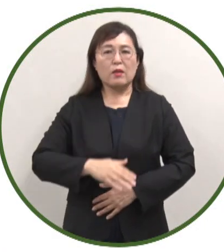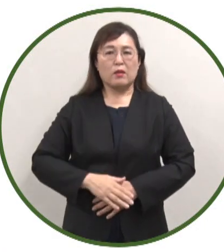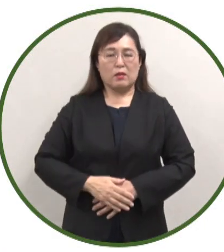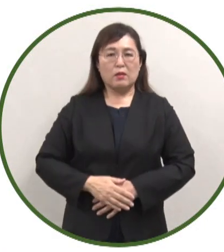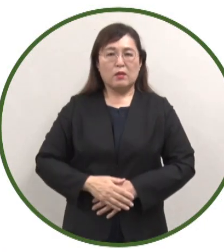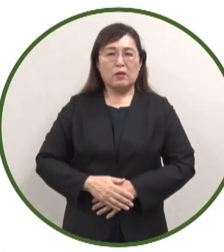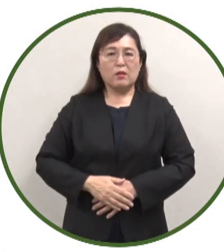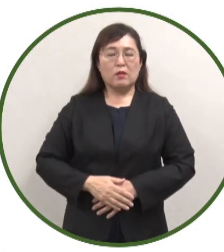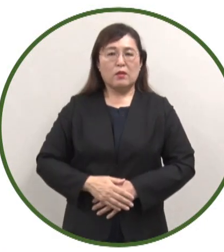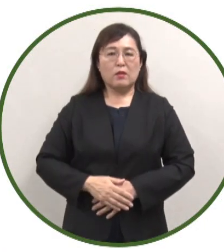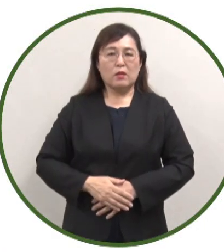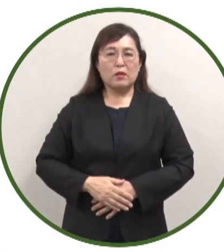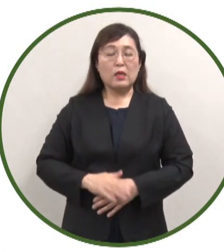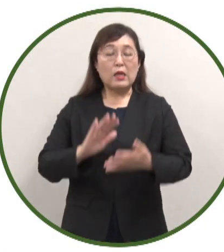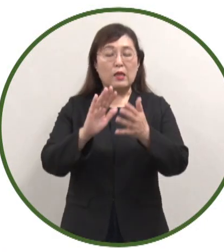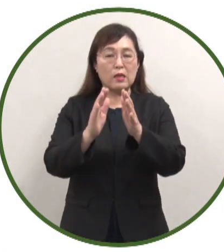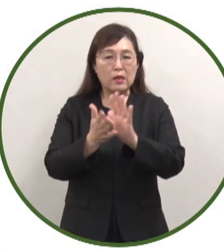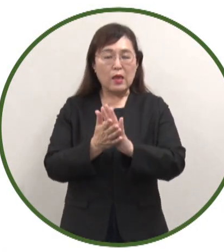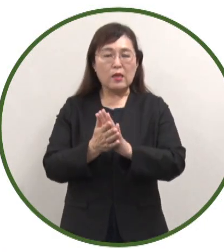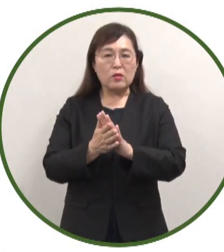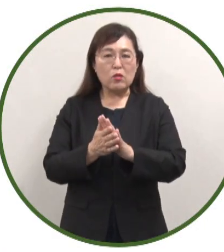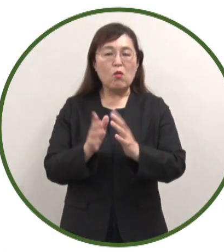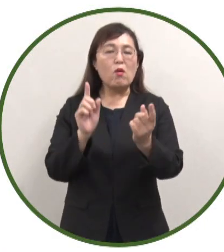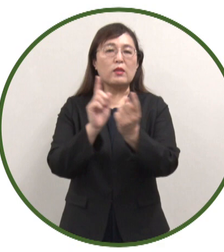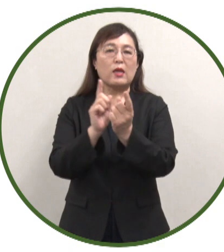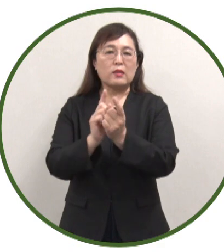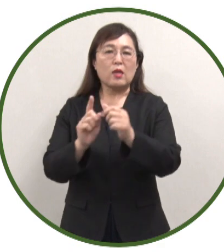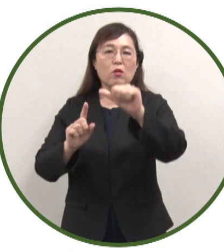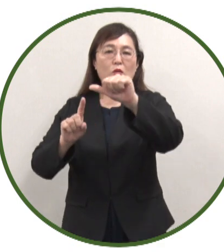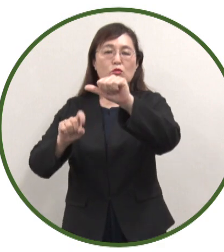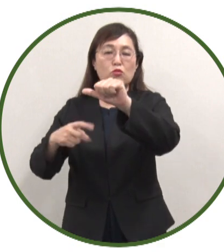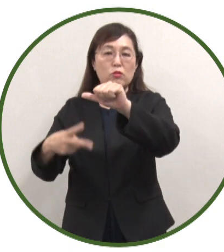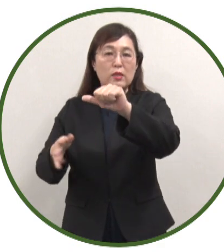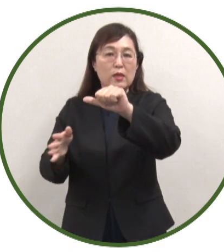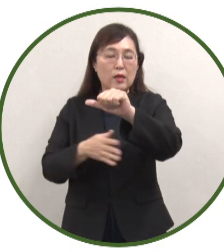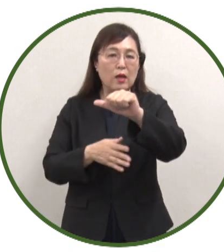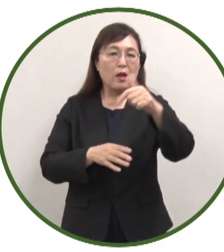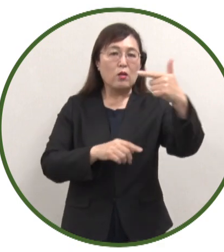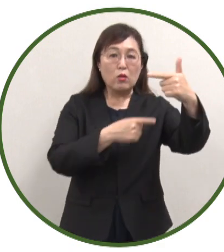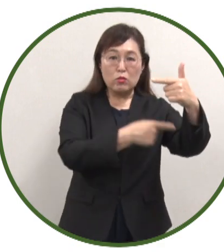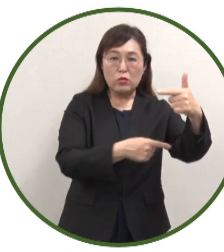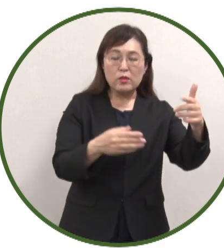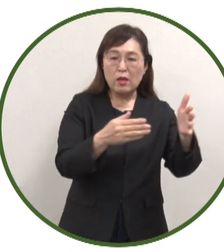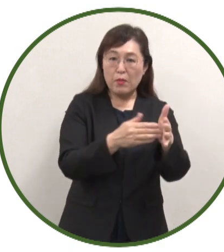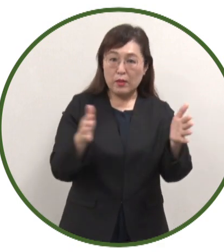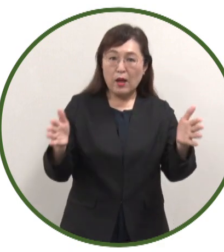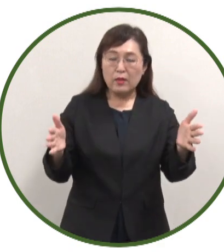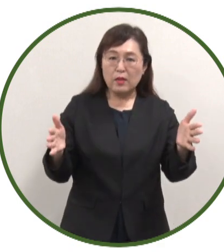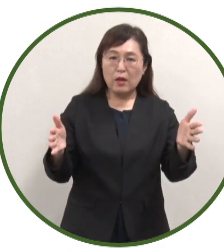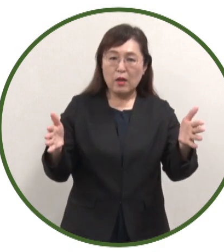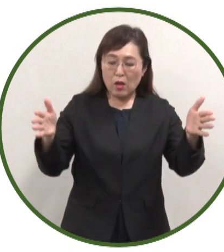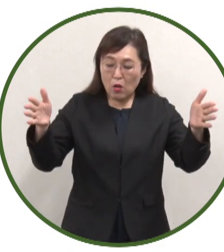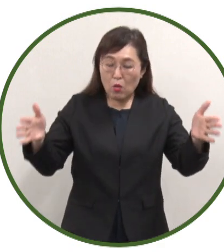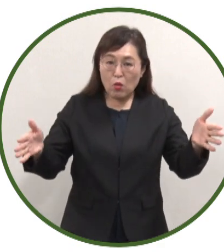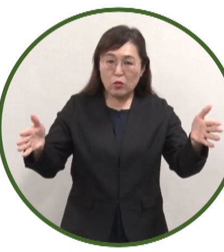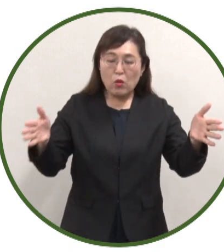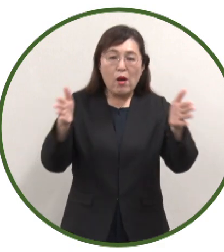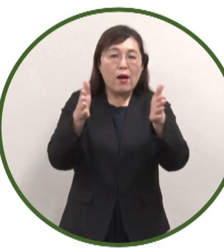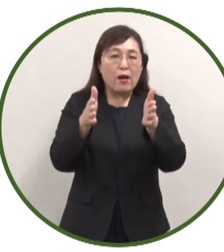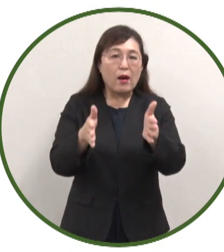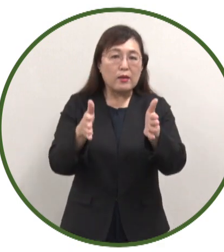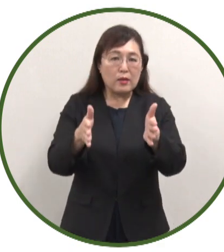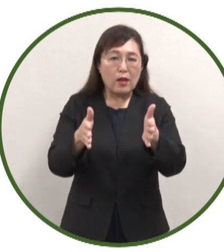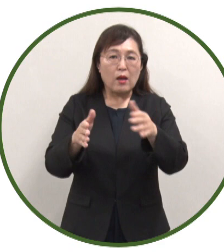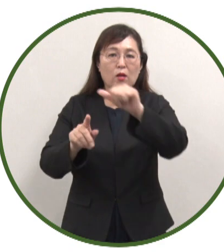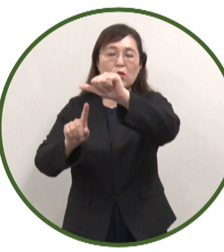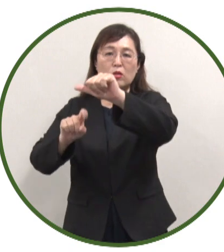ておりまして、我々の対策6月1日までとなっております。この間にですね、緊急事態宣言が今